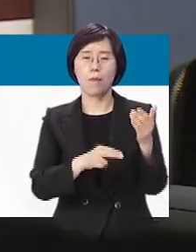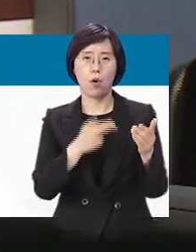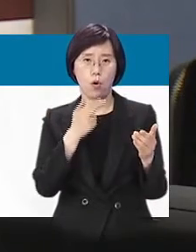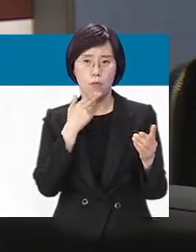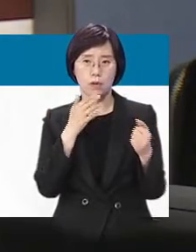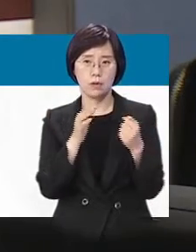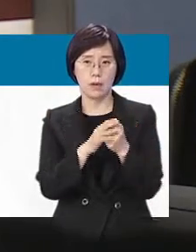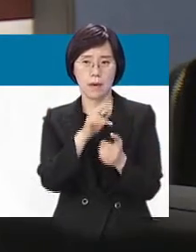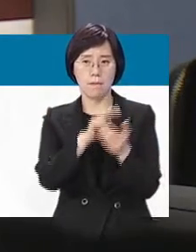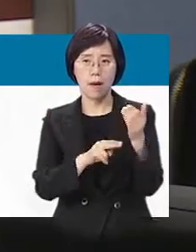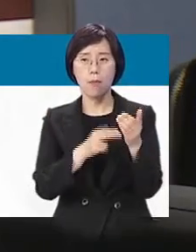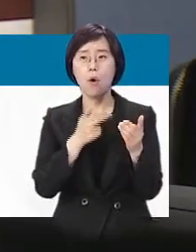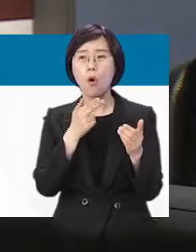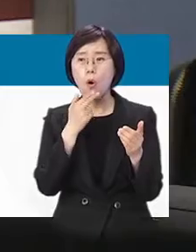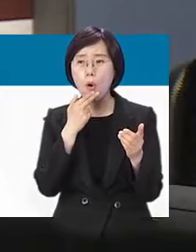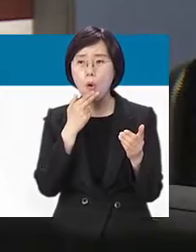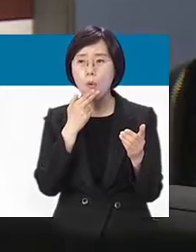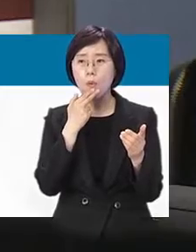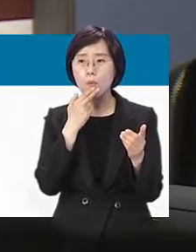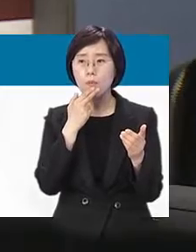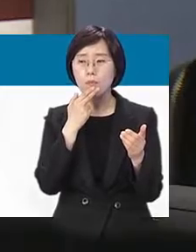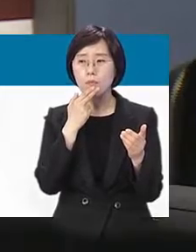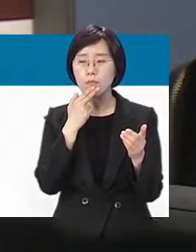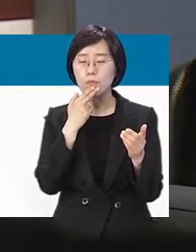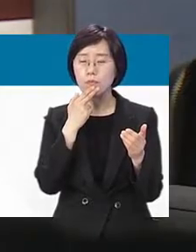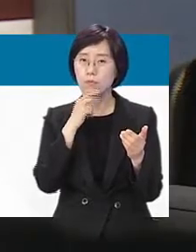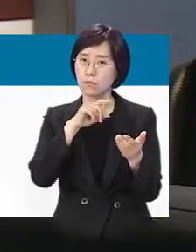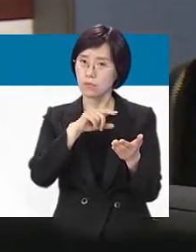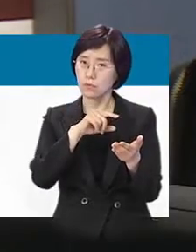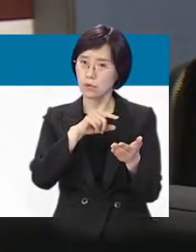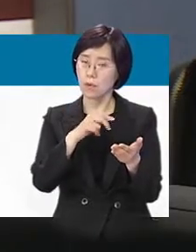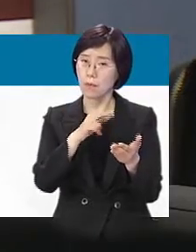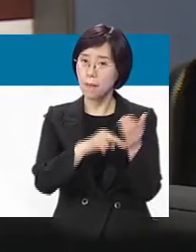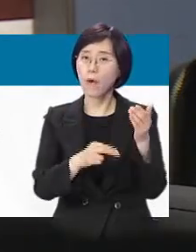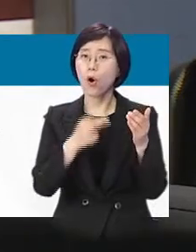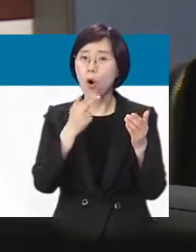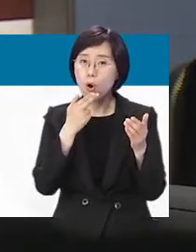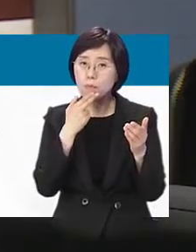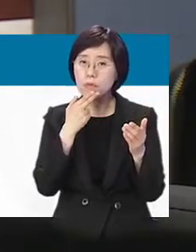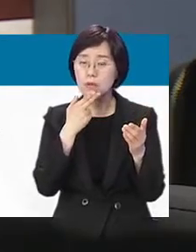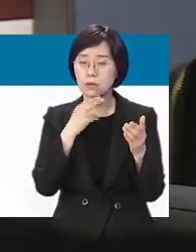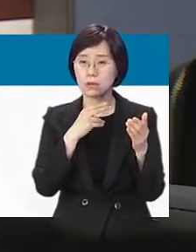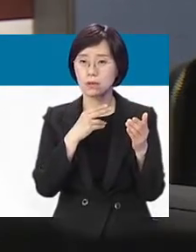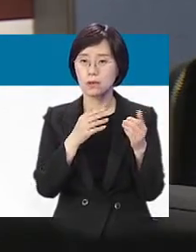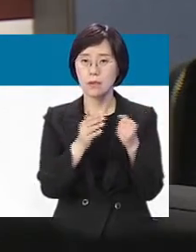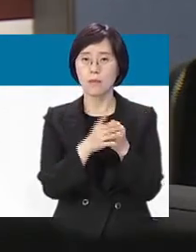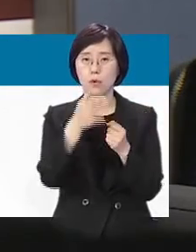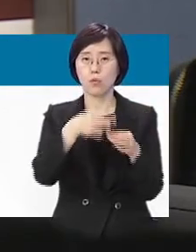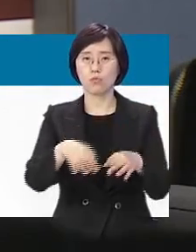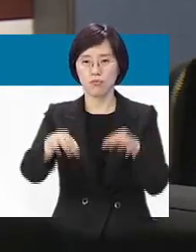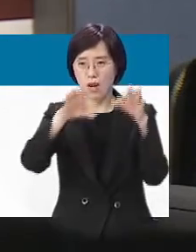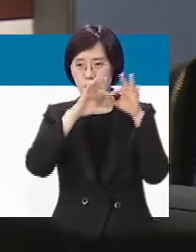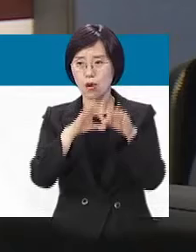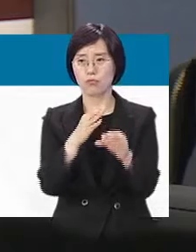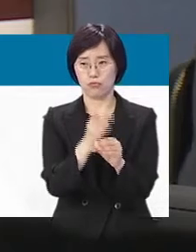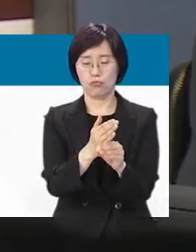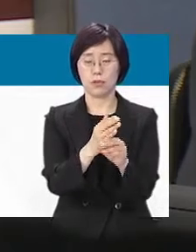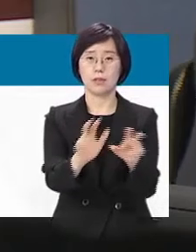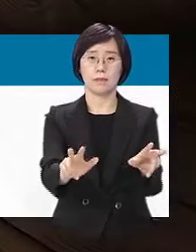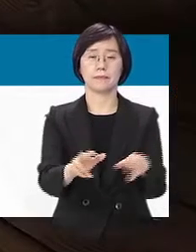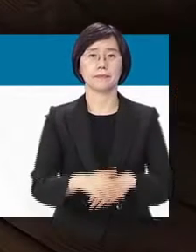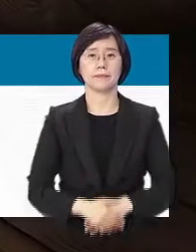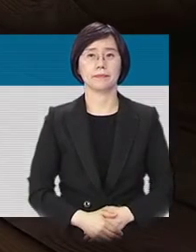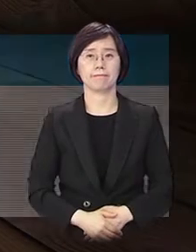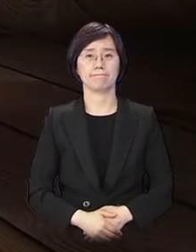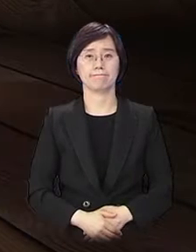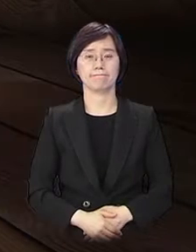아무래도 거래량을 동반하지 않는 거래 위주로 되다 보니까 가격이 좀 올라간 그런 현상이 현재는 이루어지고 있는